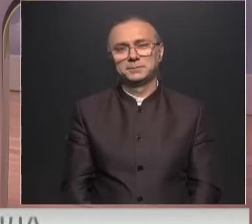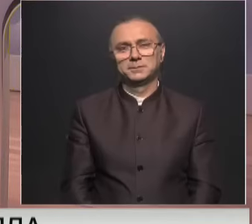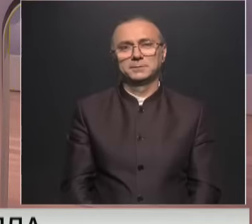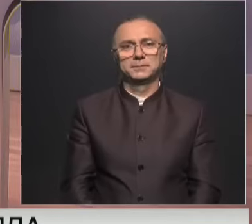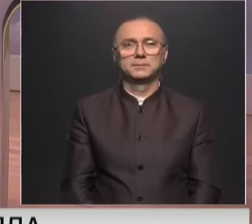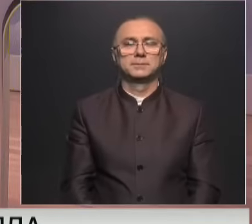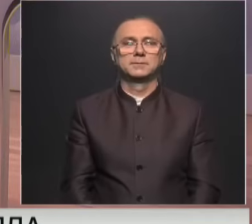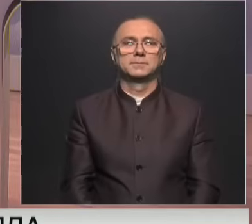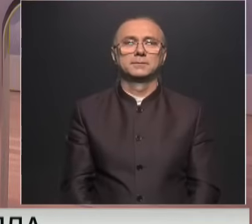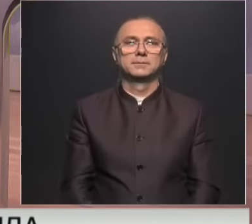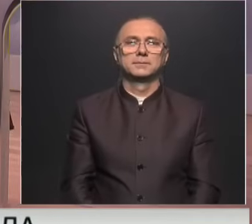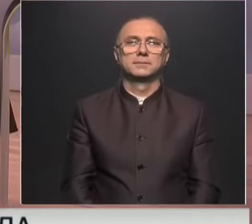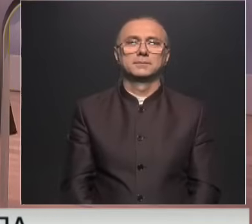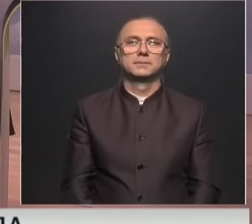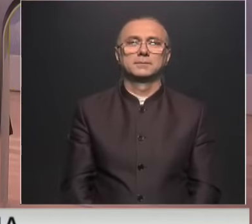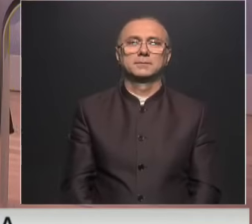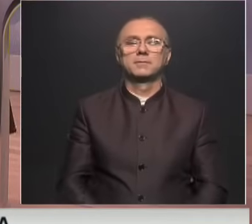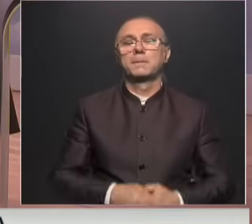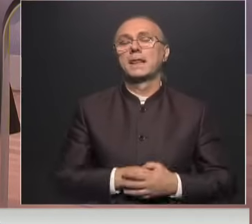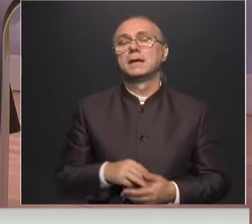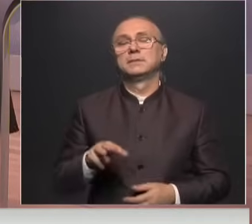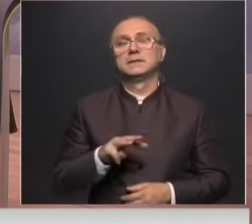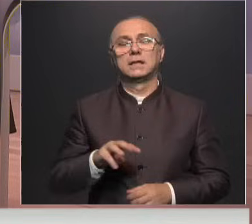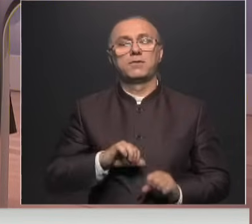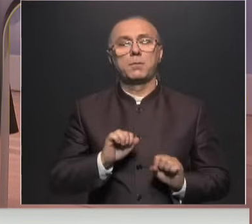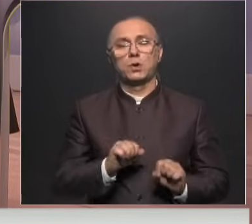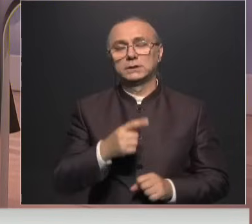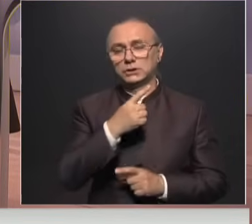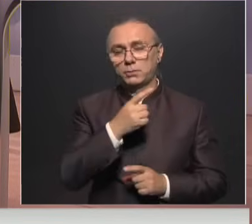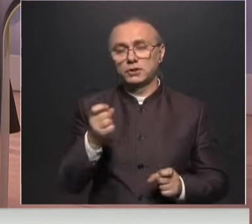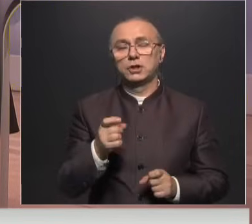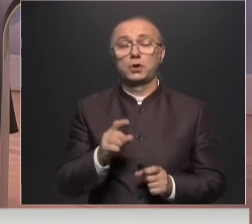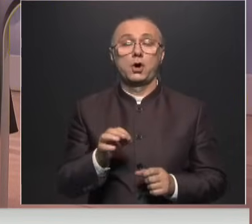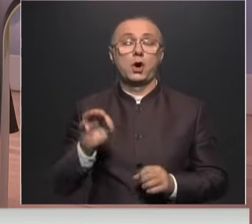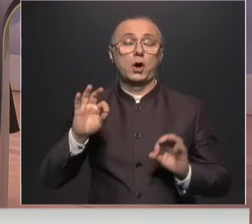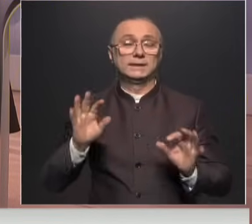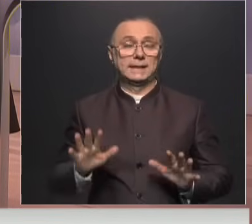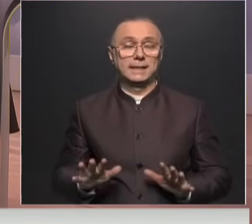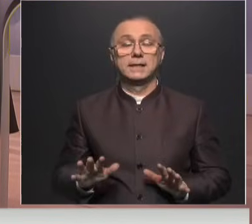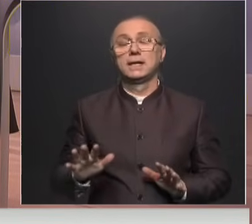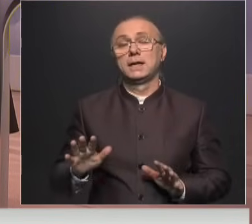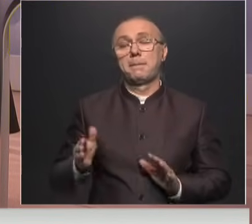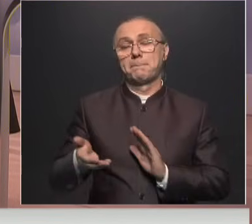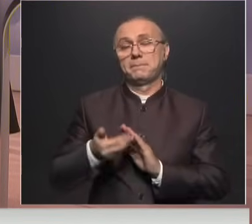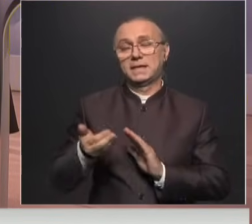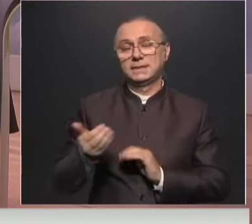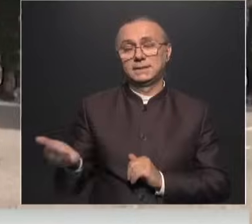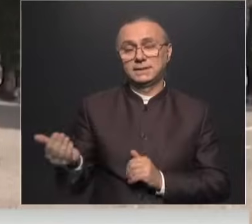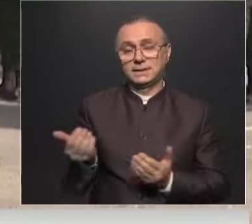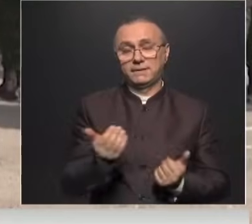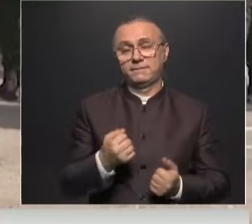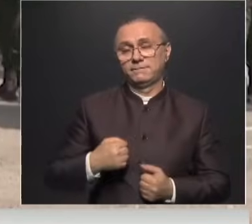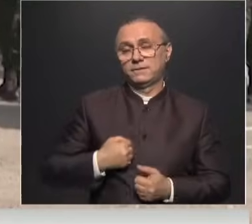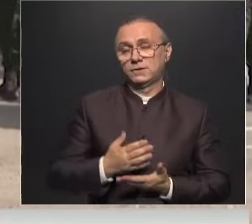студией, а мы переходим к другим темам. Министерство обороны сообщило о начале осеннего призыва с 1 октября. Он пройдет по старым